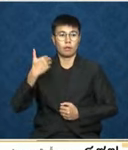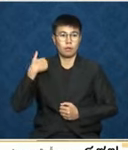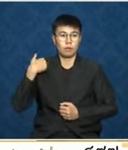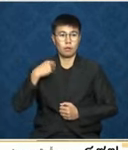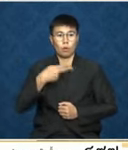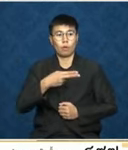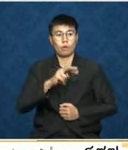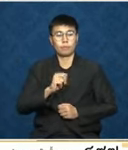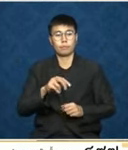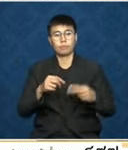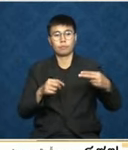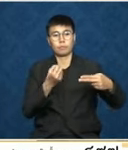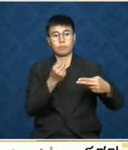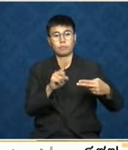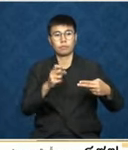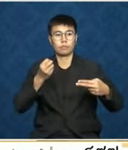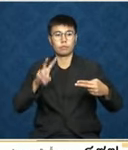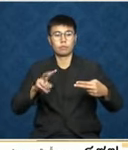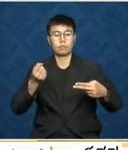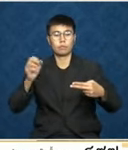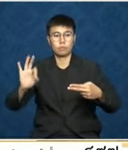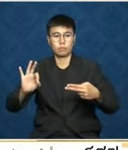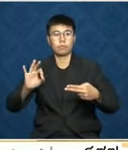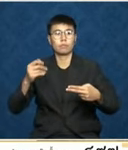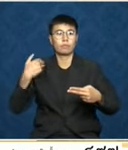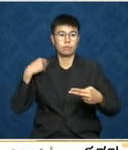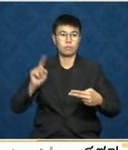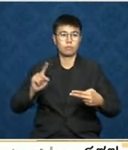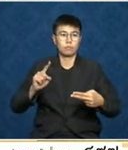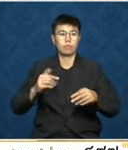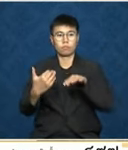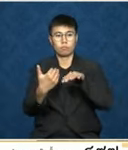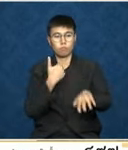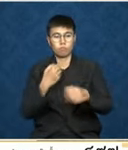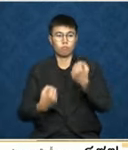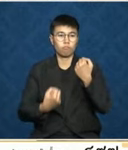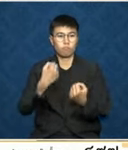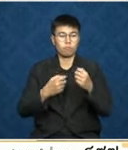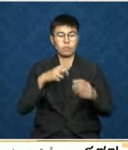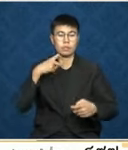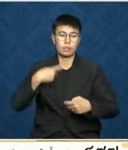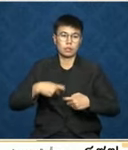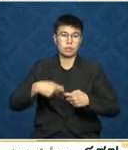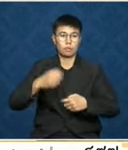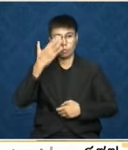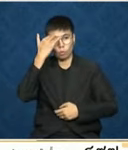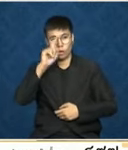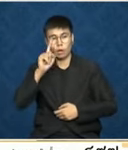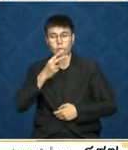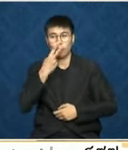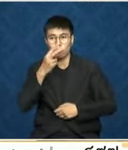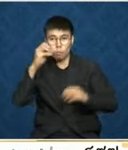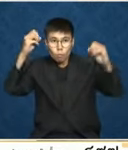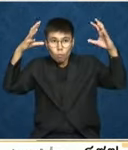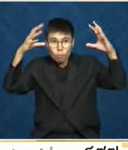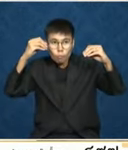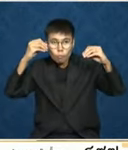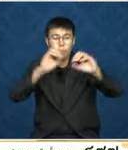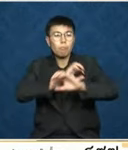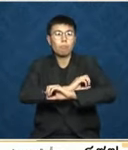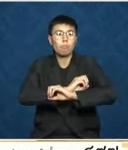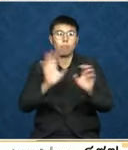11หมู่ 12หมู่ 13และหมู่ 19สัญจรไปมาลำบากเนื่องจากขาดไฟฟ้าส่องสว่างขอไฟส่องสว่างบน